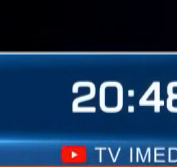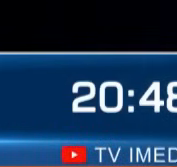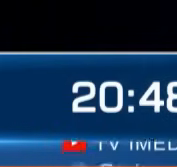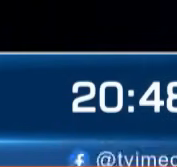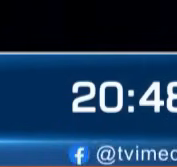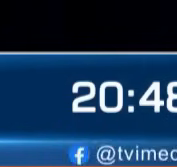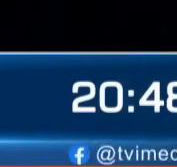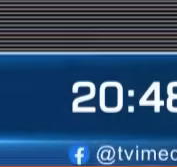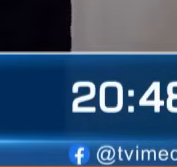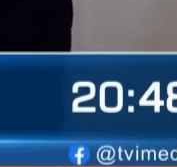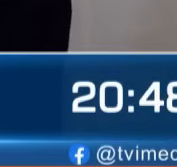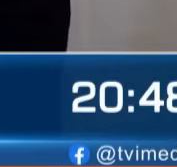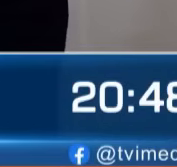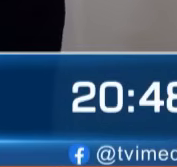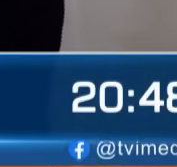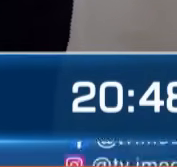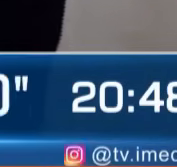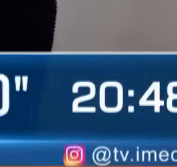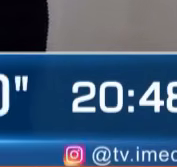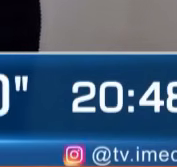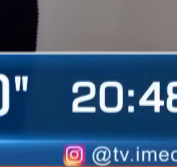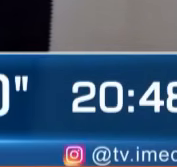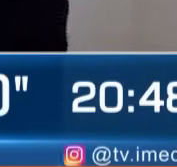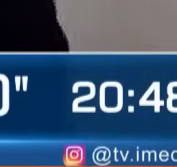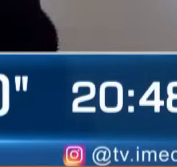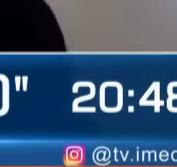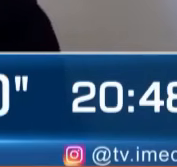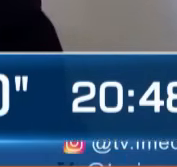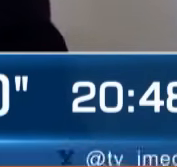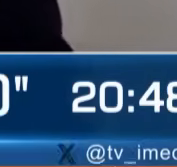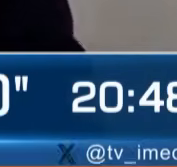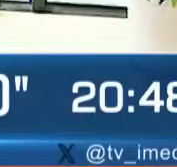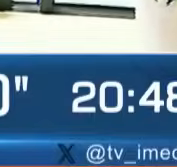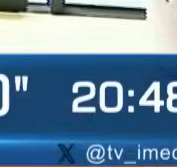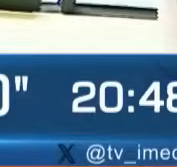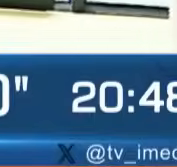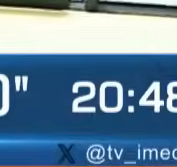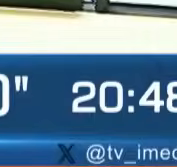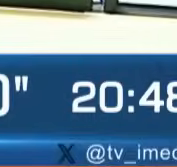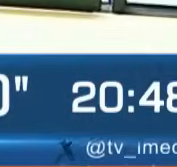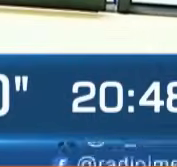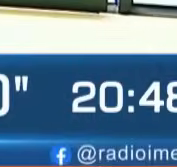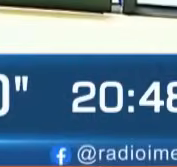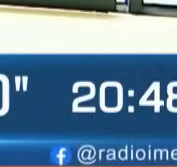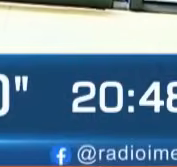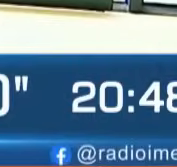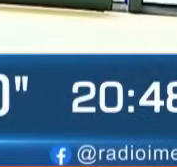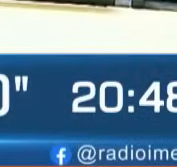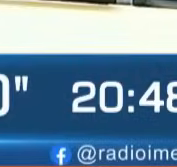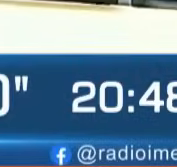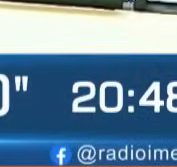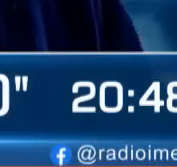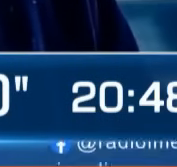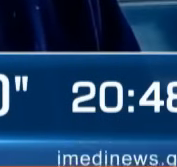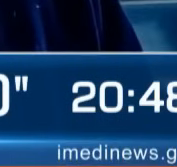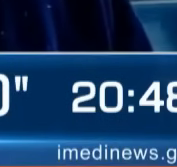rom nabiji gadadgas ertianobisken. Ivanishvilis partias moaks დაპირისპირება. Ჩვენ ხო გვინდა გაერთიანება? Prezidentis administrația უკვე მეორე